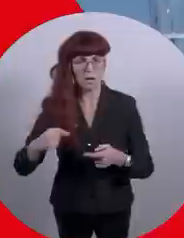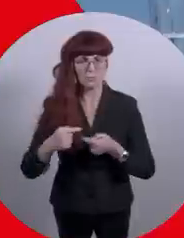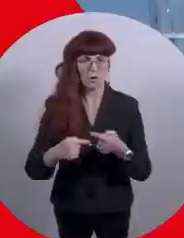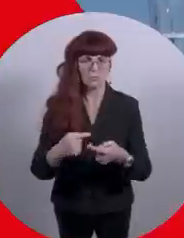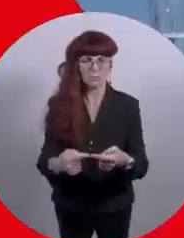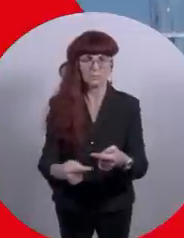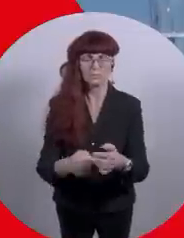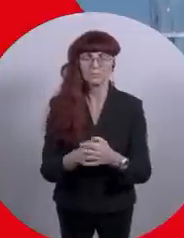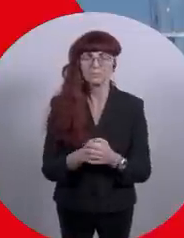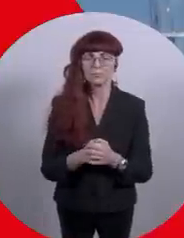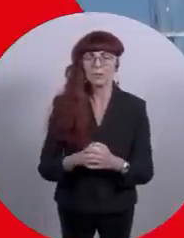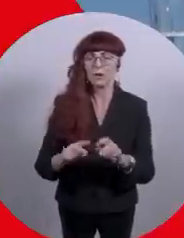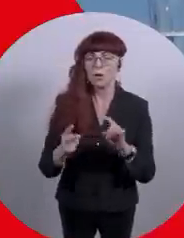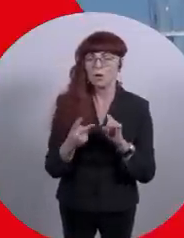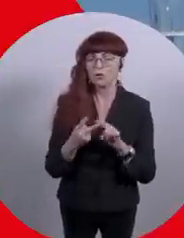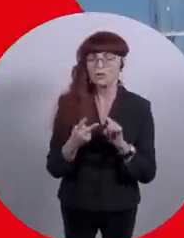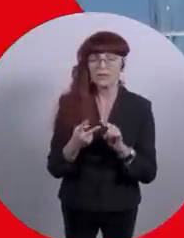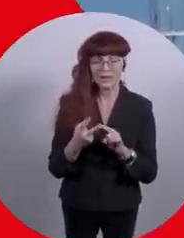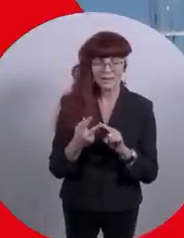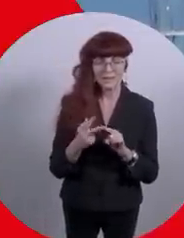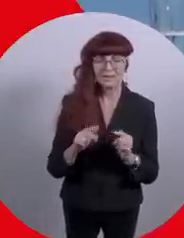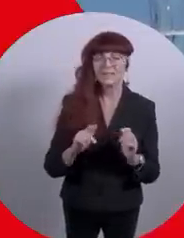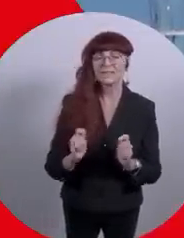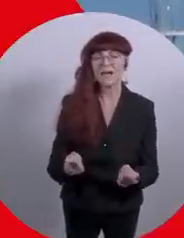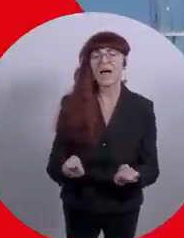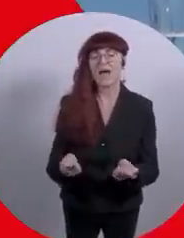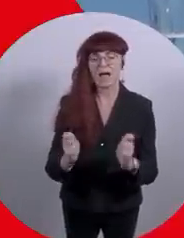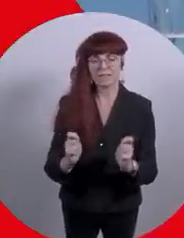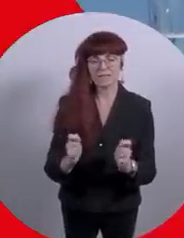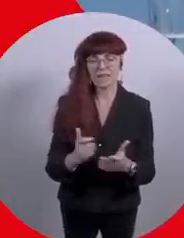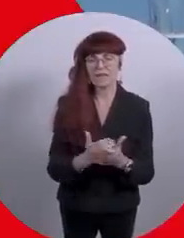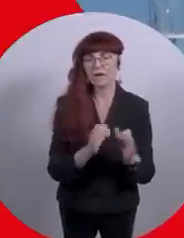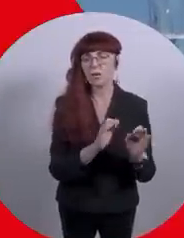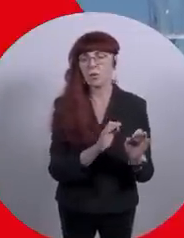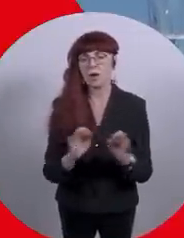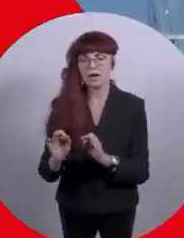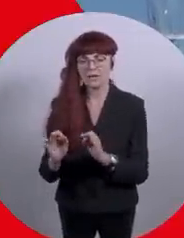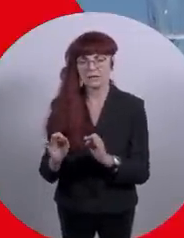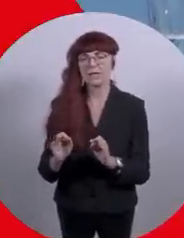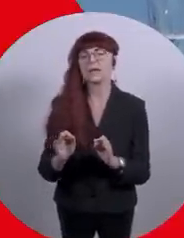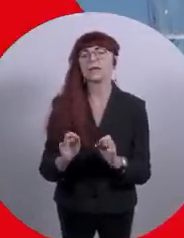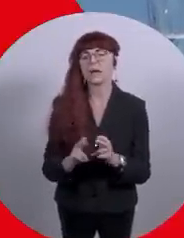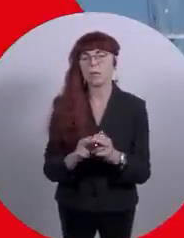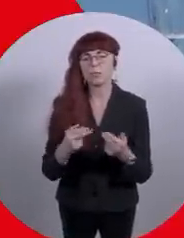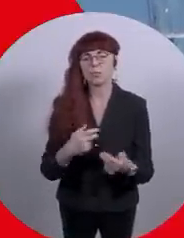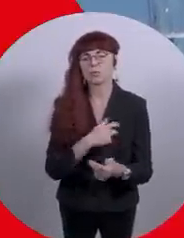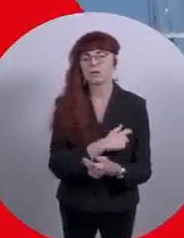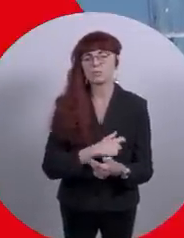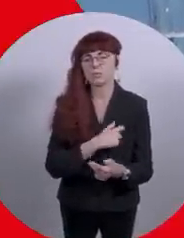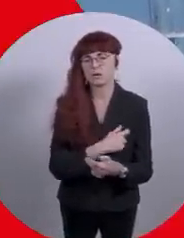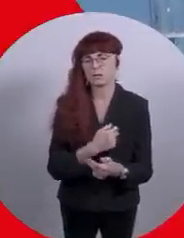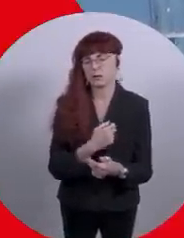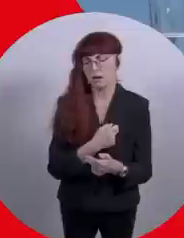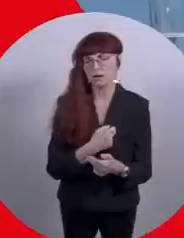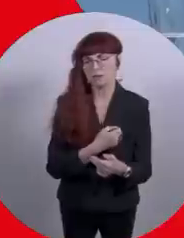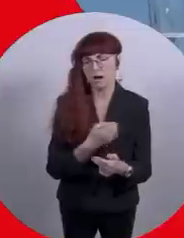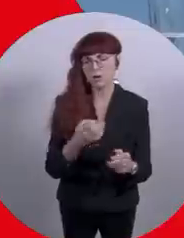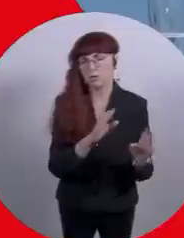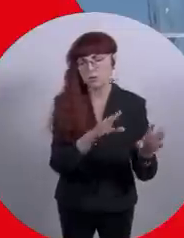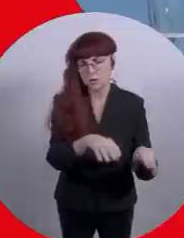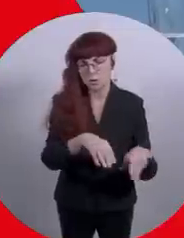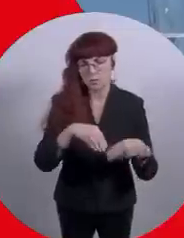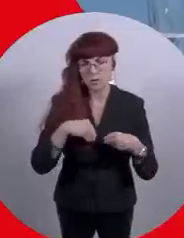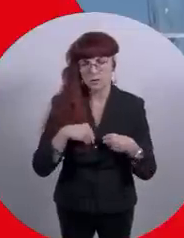drittens beim Punkt Anträge der aus dem ordentlichen Bundesparteitag übernommen worden ist schlagen wir von tagungspräsidium vor